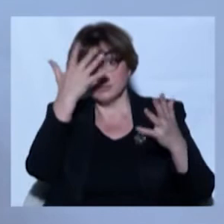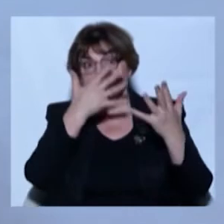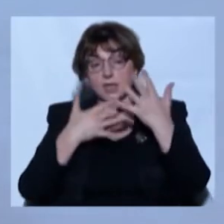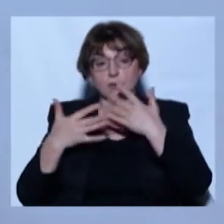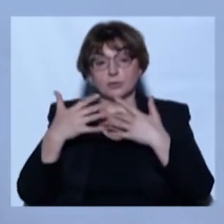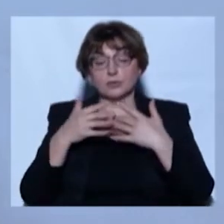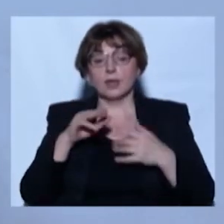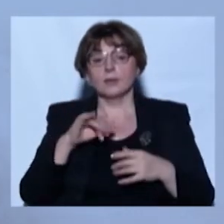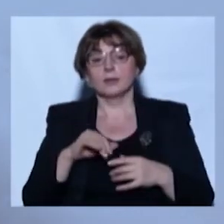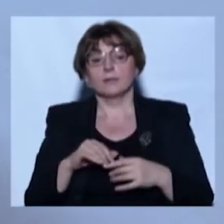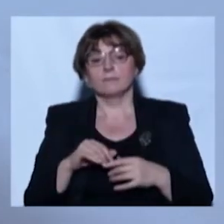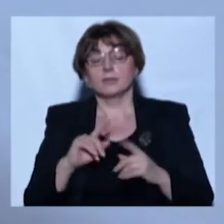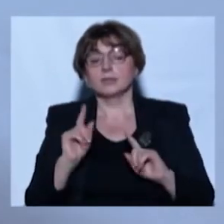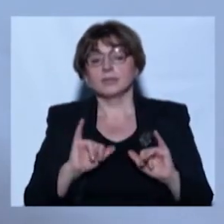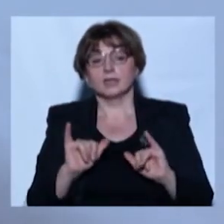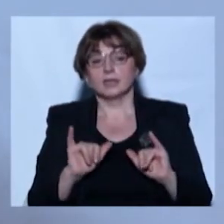շեսախեպ,